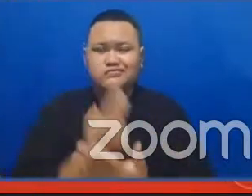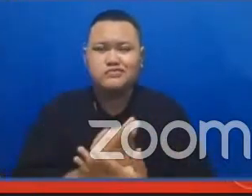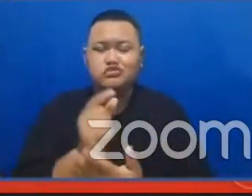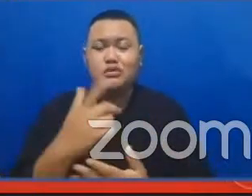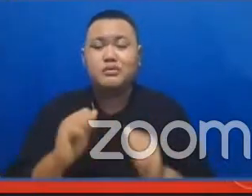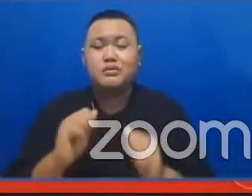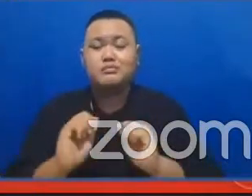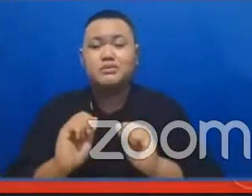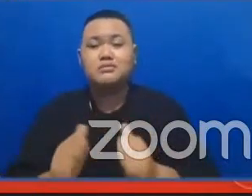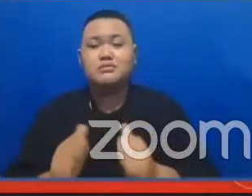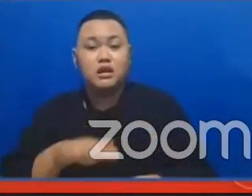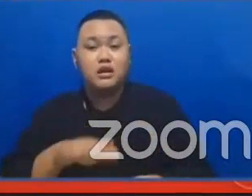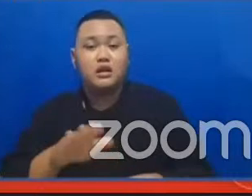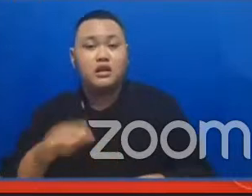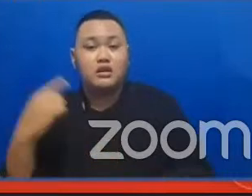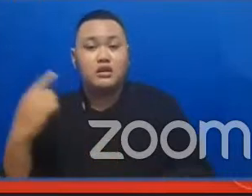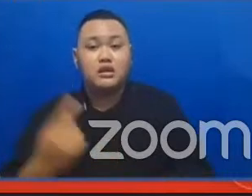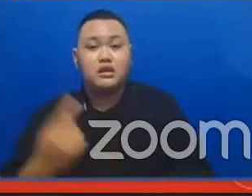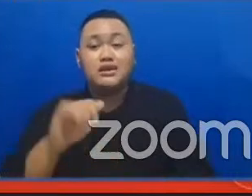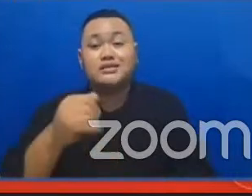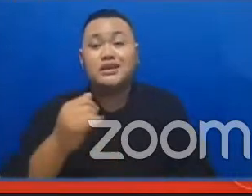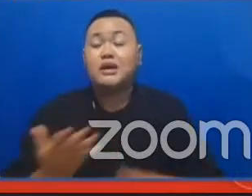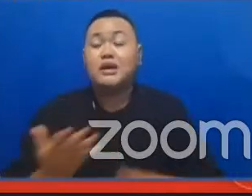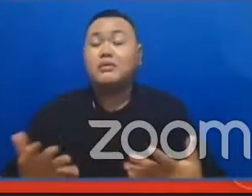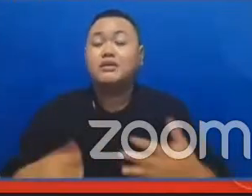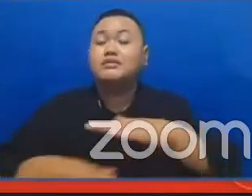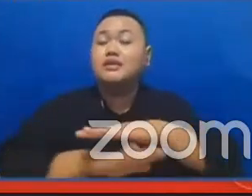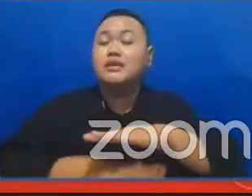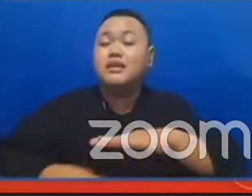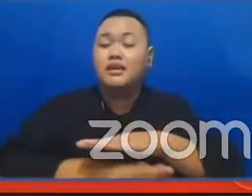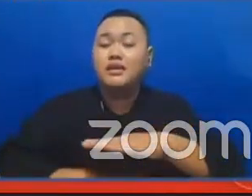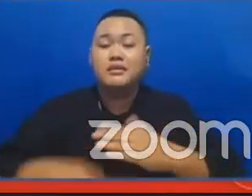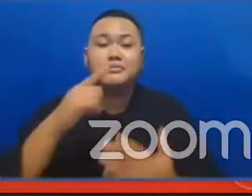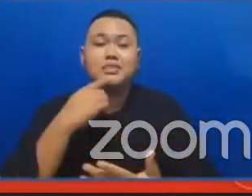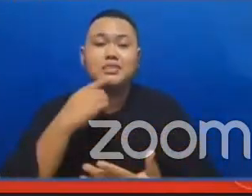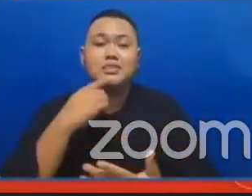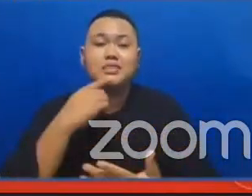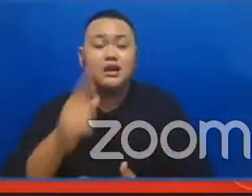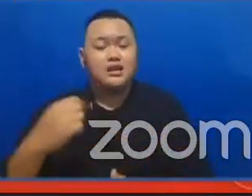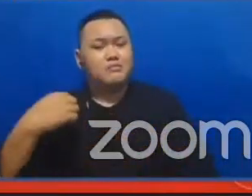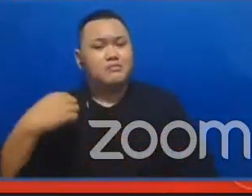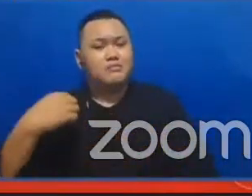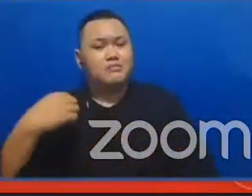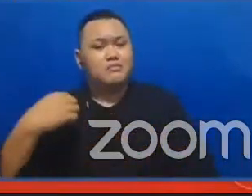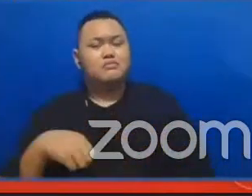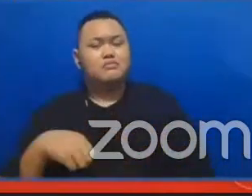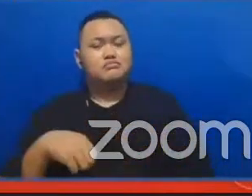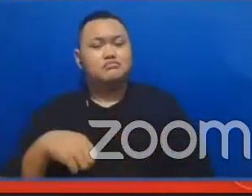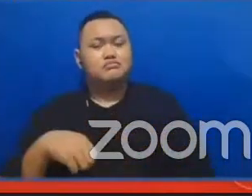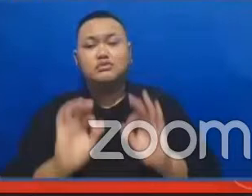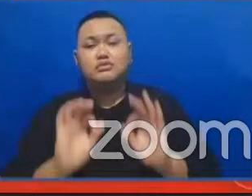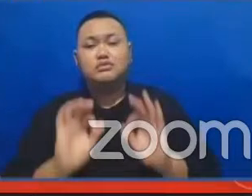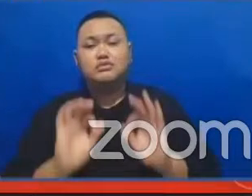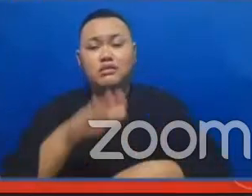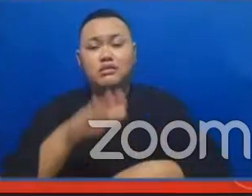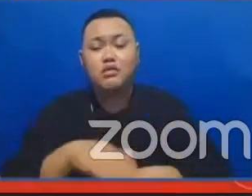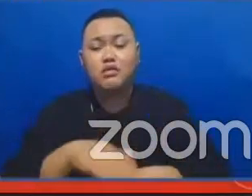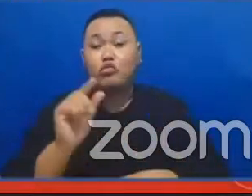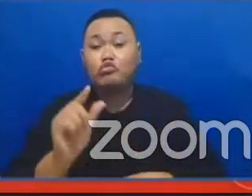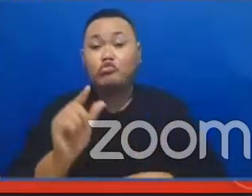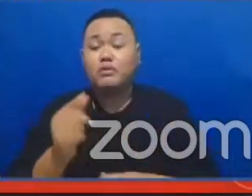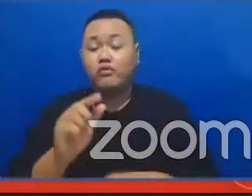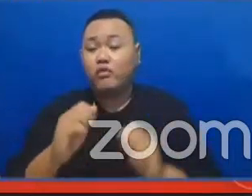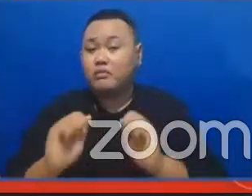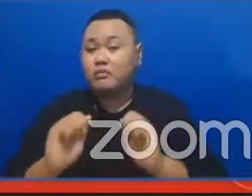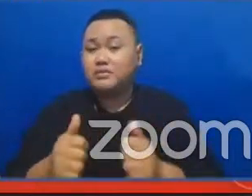untuk anak-anak kita yang menjadi elemen penting dari Kementerian Pendidikan Kebudayaan dalam